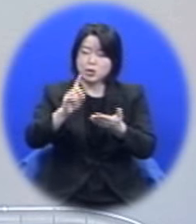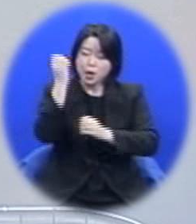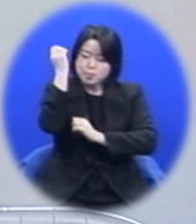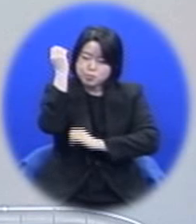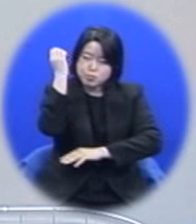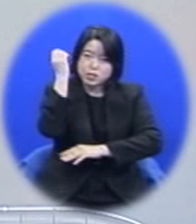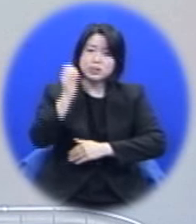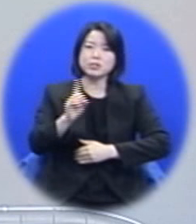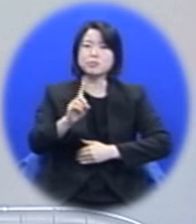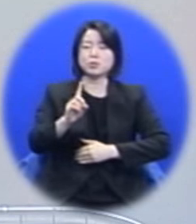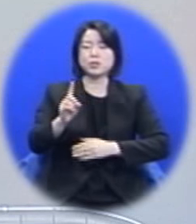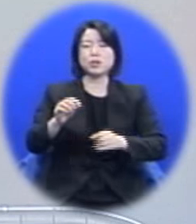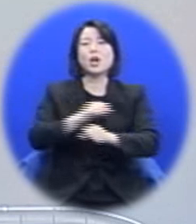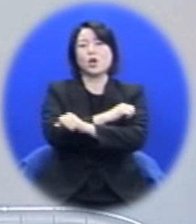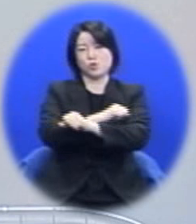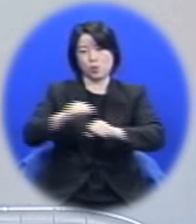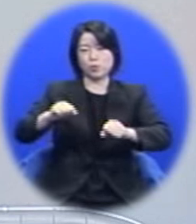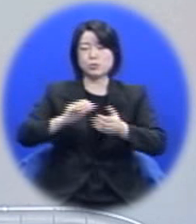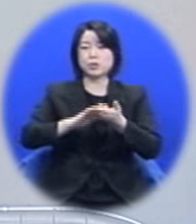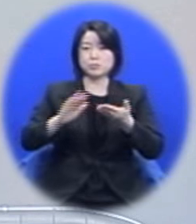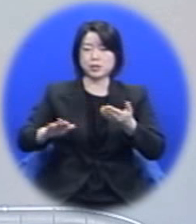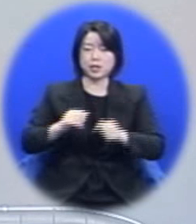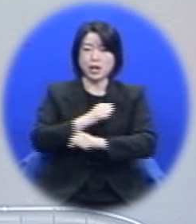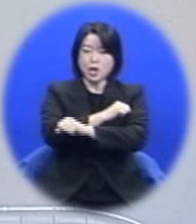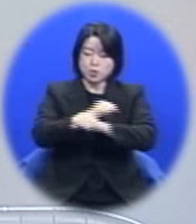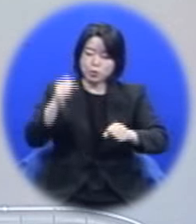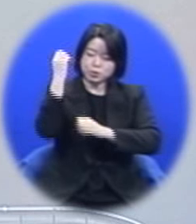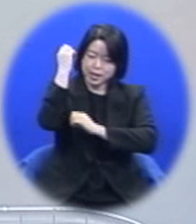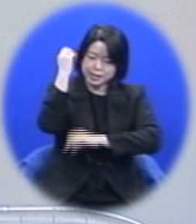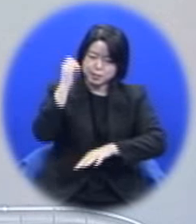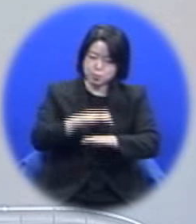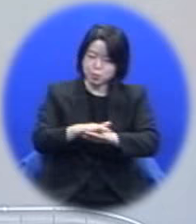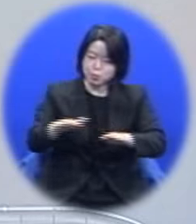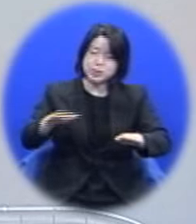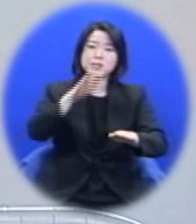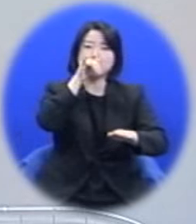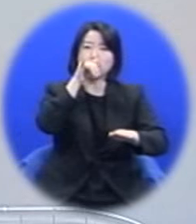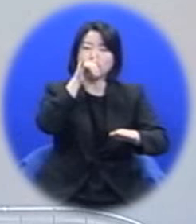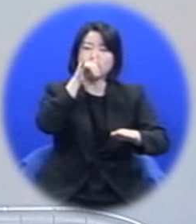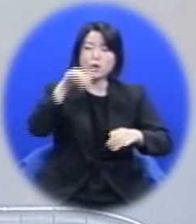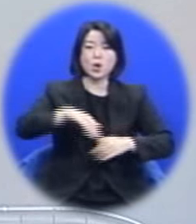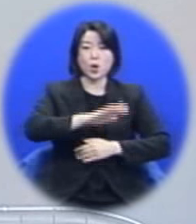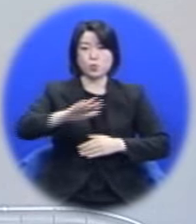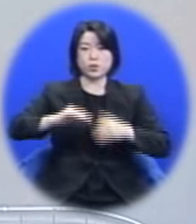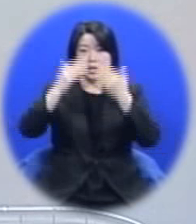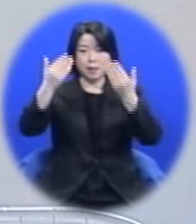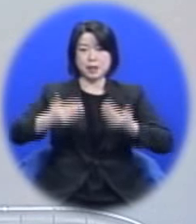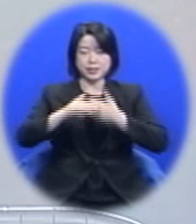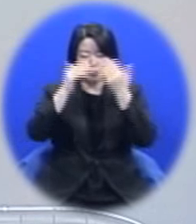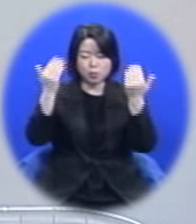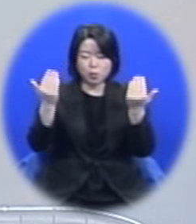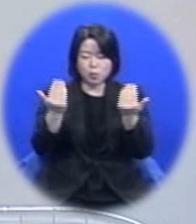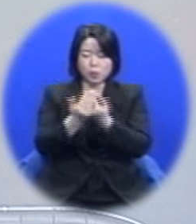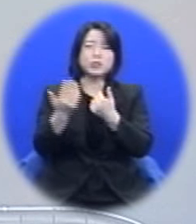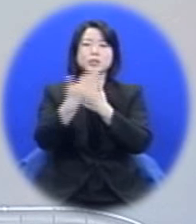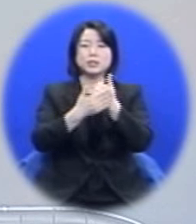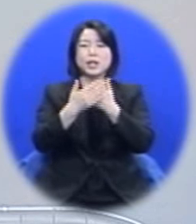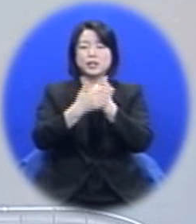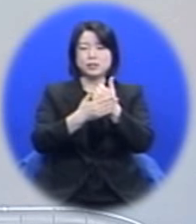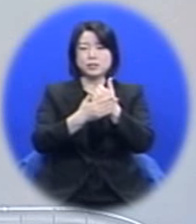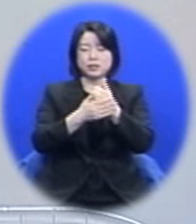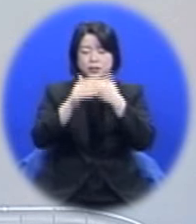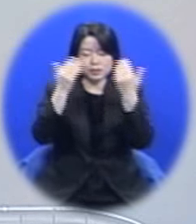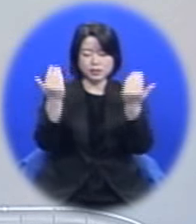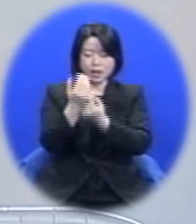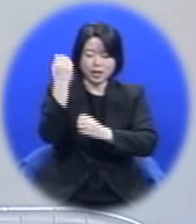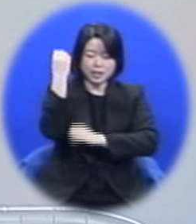용서입니다. 용서가 전제되어 있는 거예요. 우리가 받는 모든 은혜는 그렇습니다.